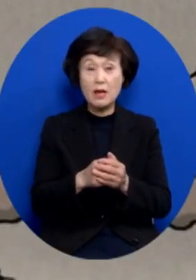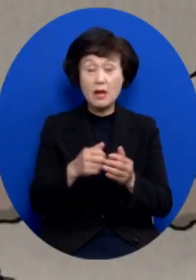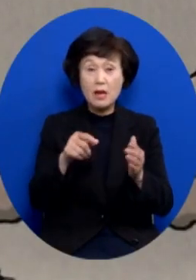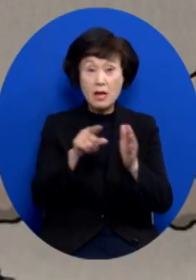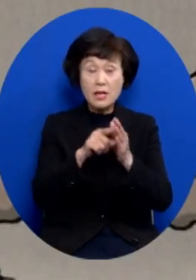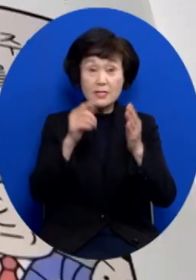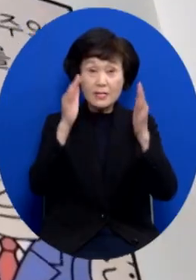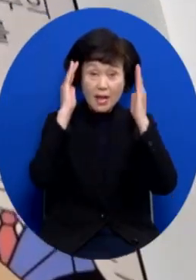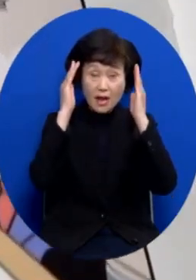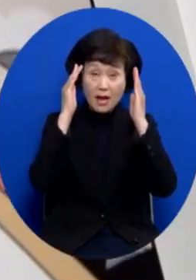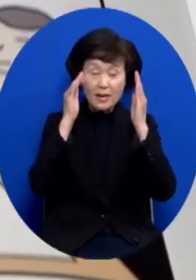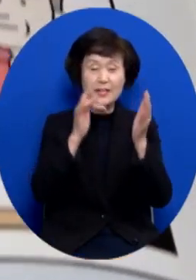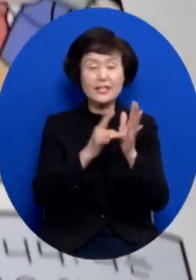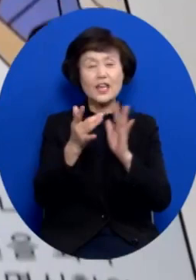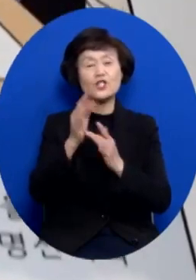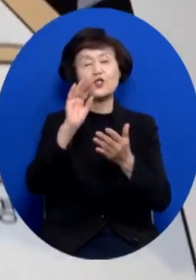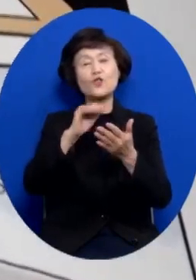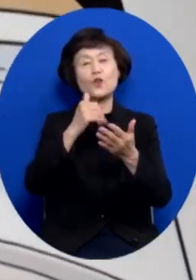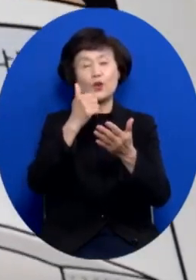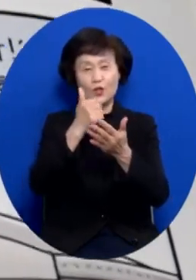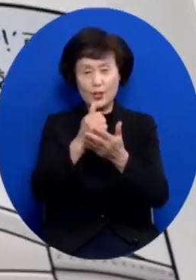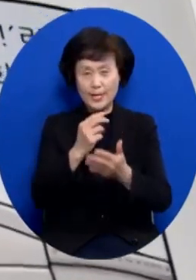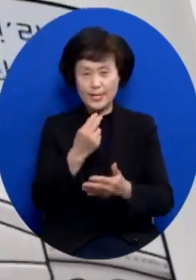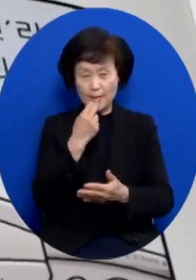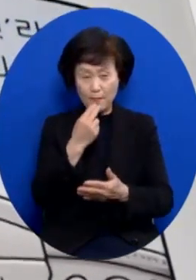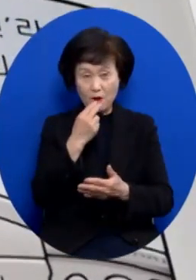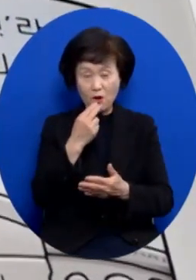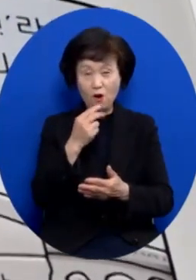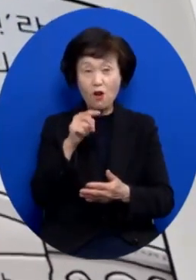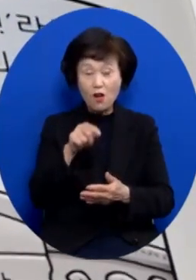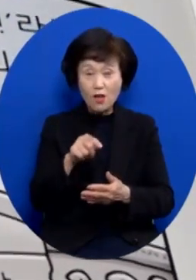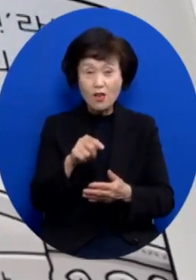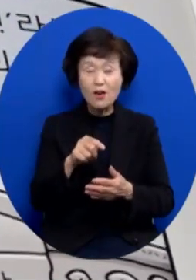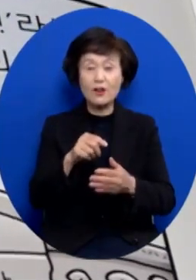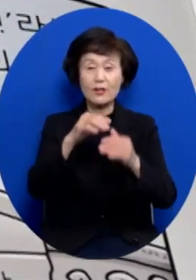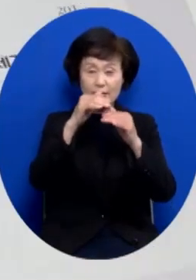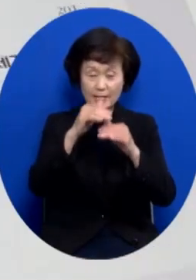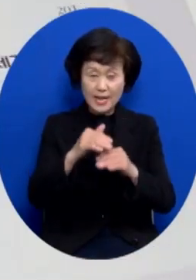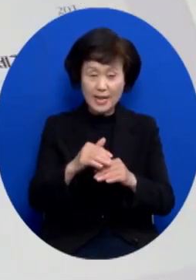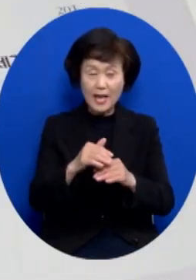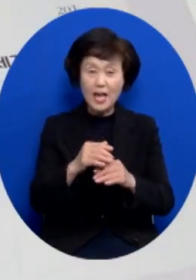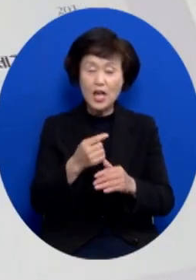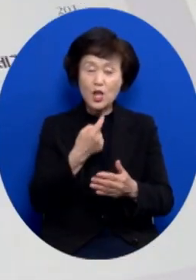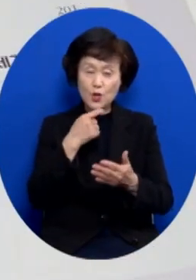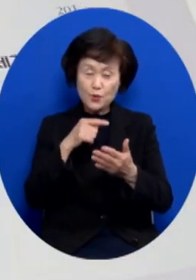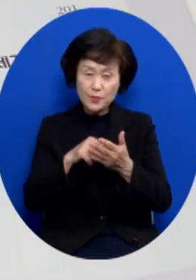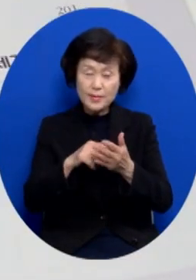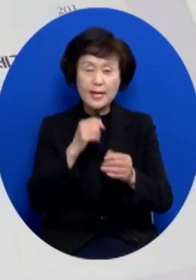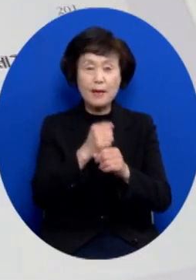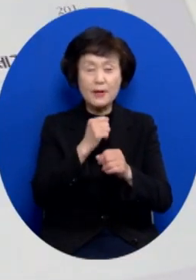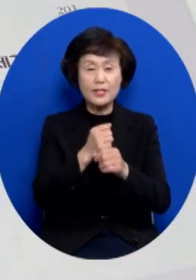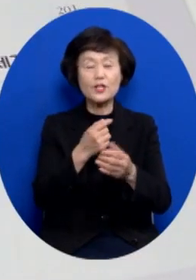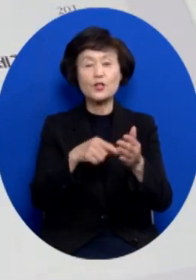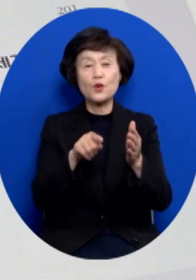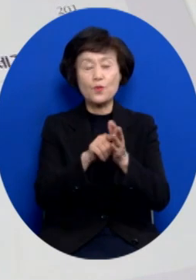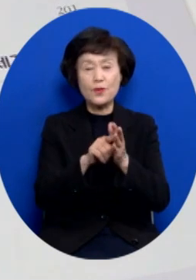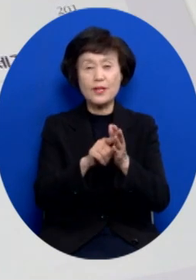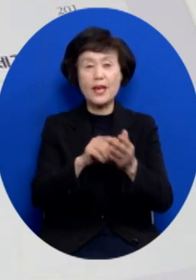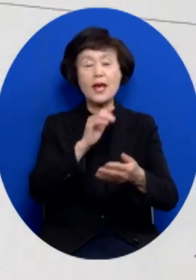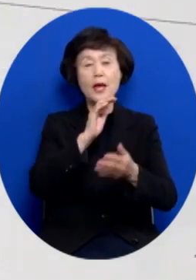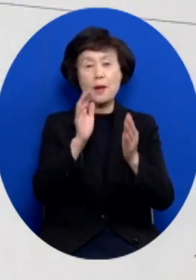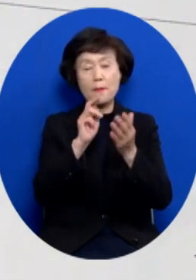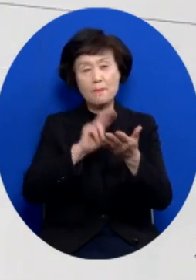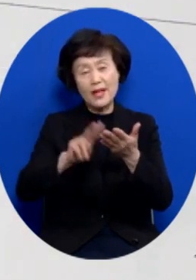생명의 복음입니다. 백석총회의 미래비전, 개혁주의 생명신학의 세계화까지 3부로 구성됐으며 개혁주의